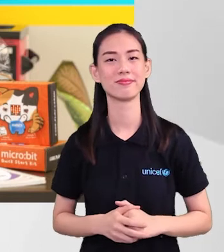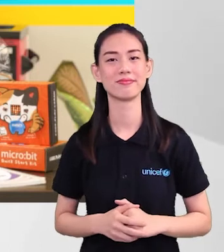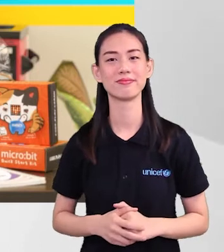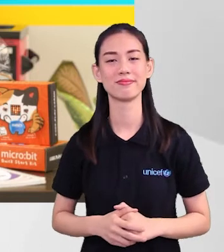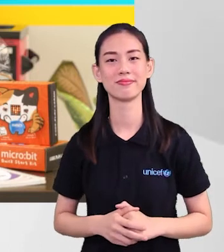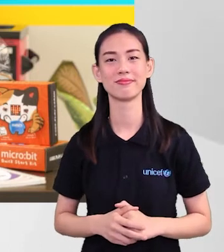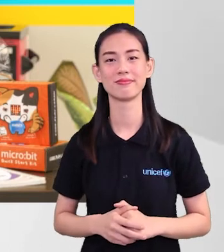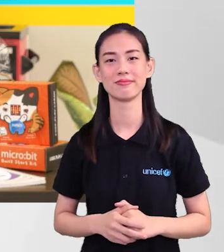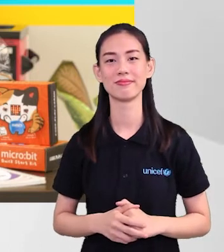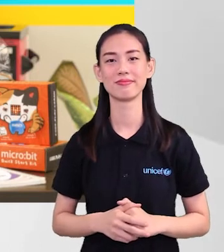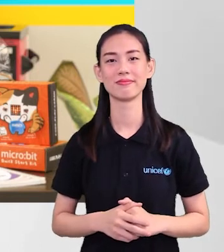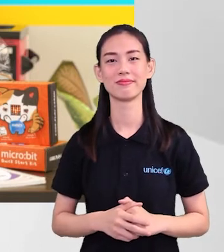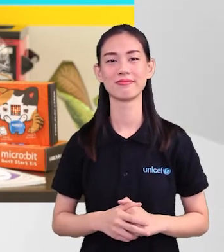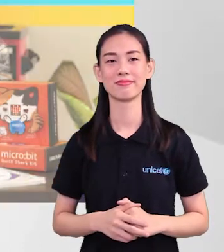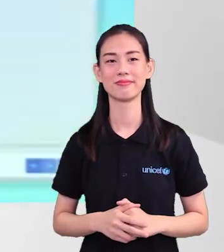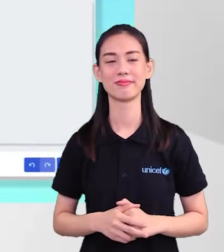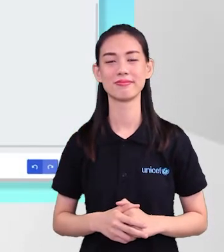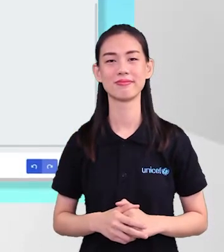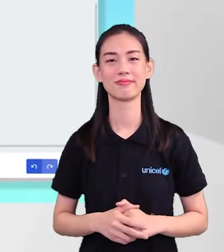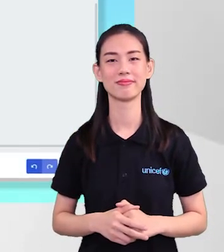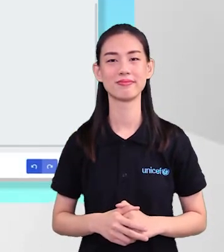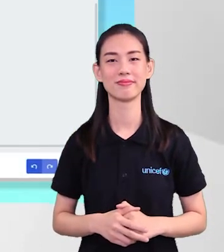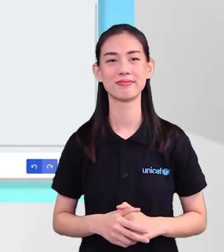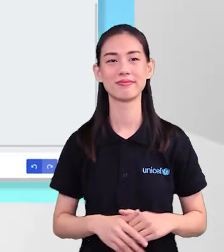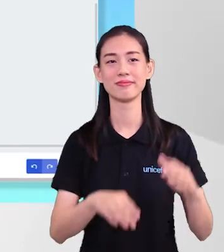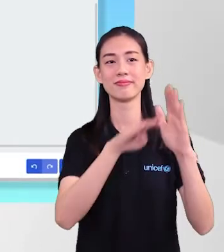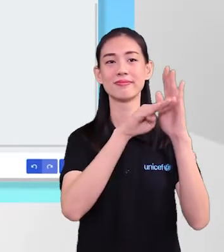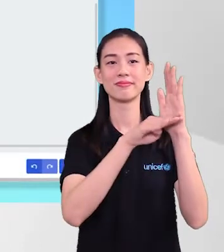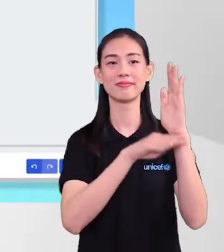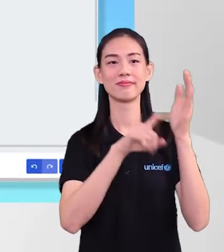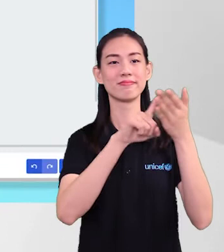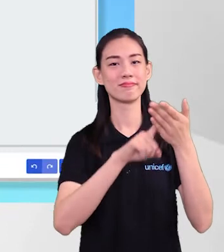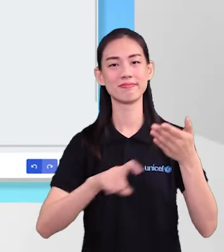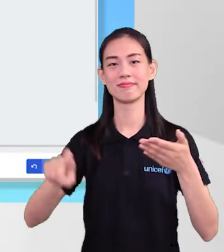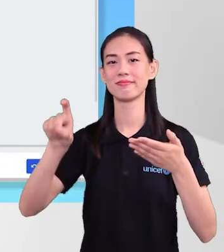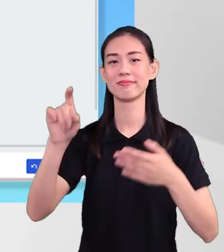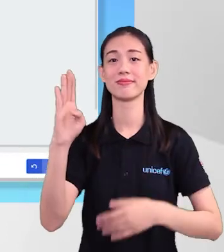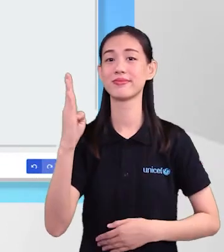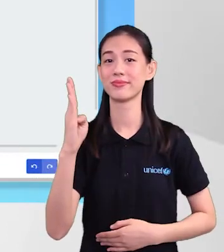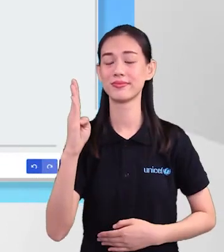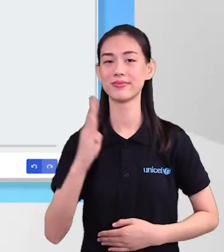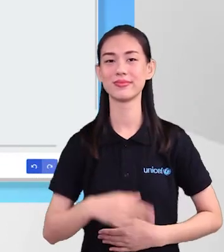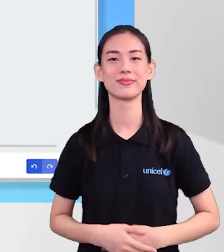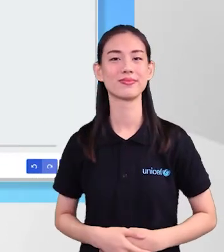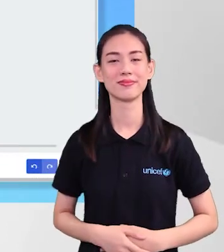blok temperature yang terdapat di kumpulan blok input. Okey, gunakan blok forever.